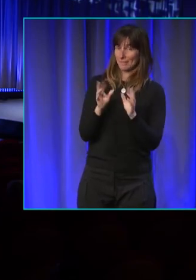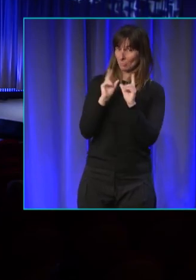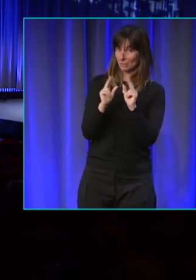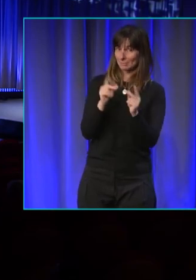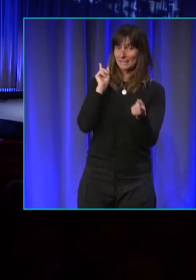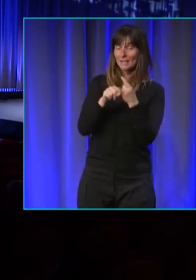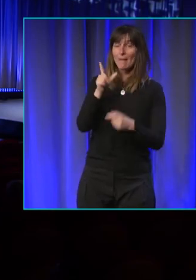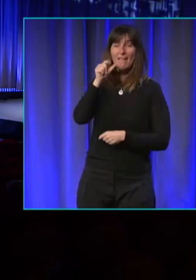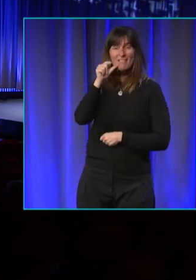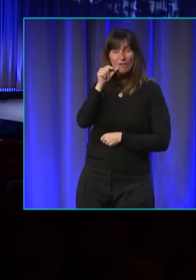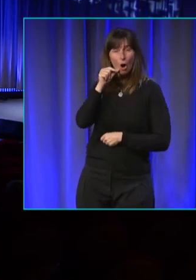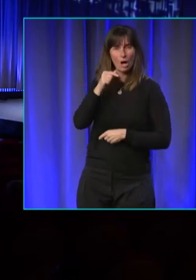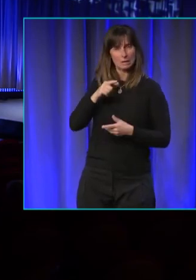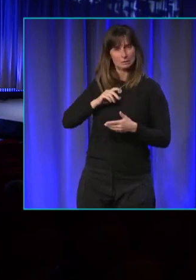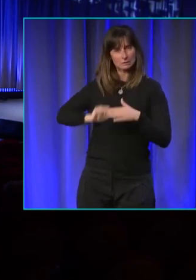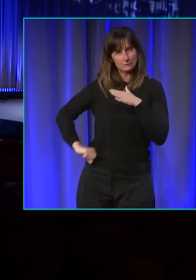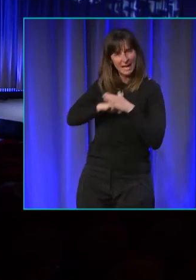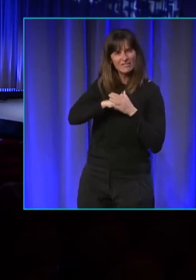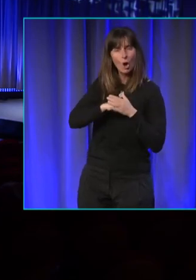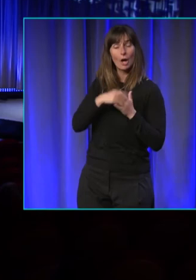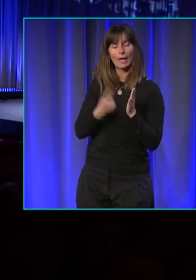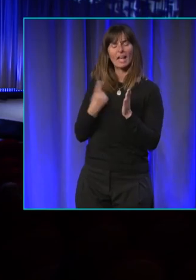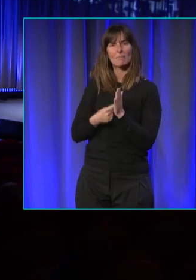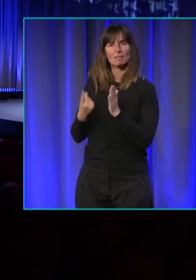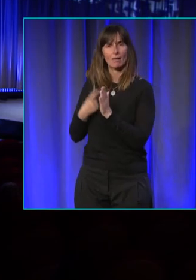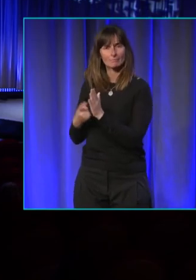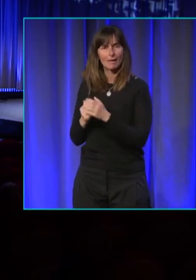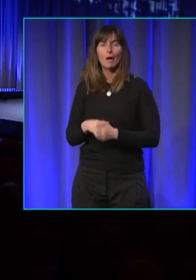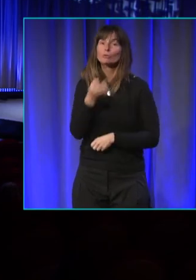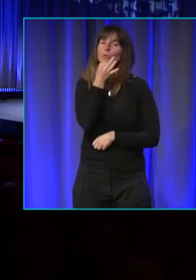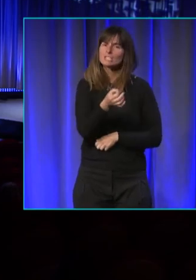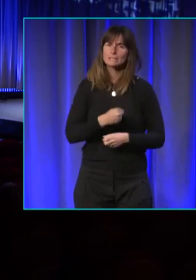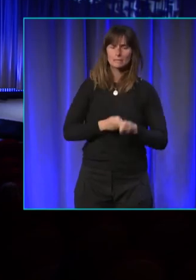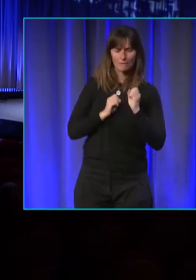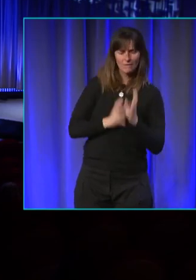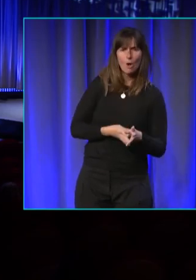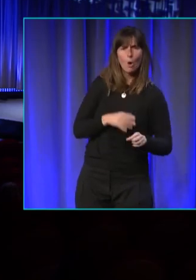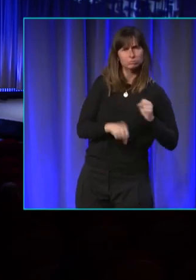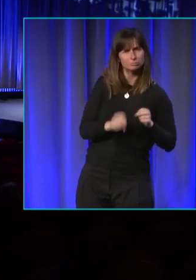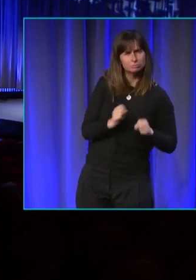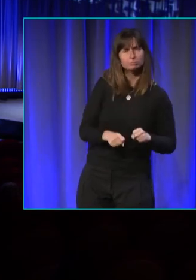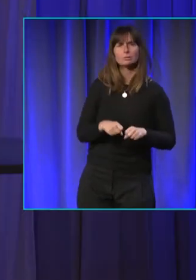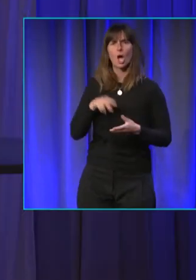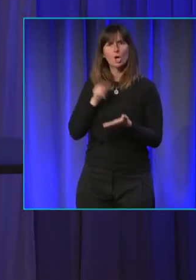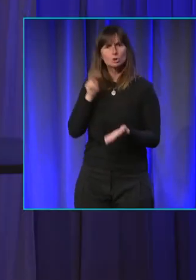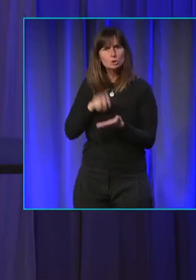répétés. Donc des sprints répétés, des courses répétées, des sauts répétés,